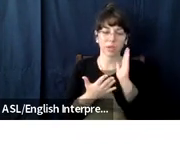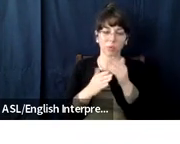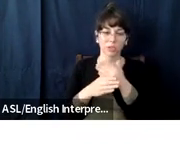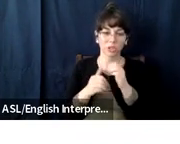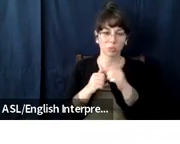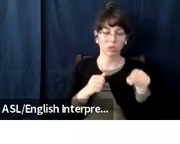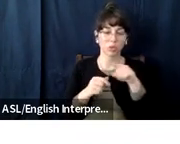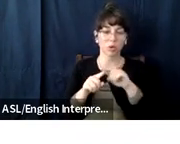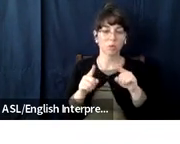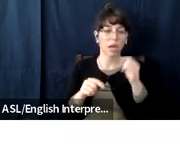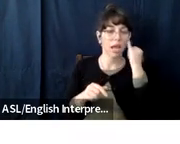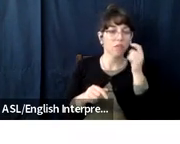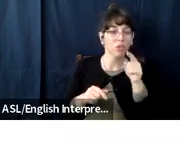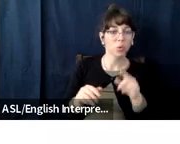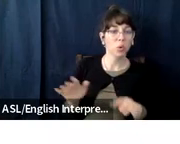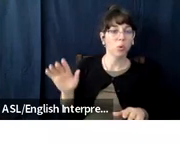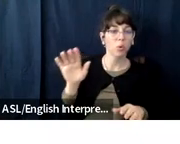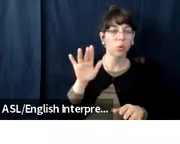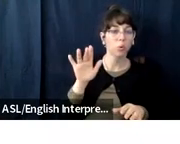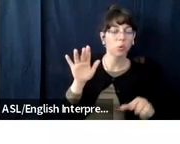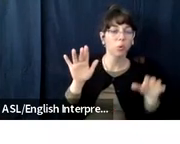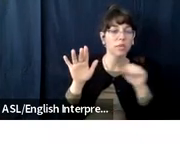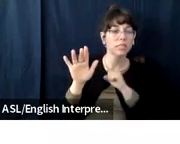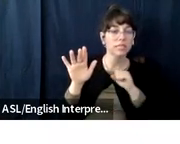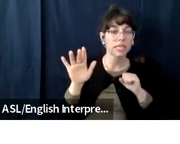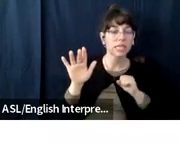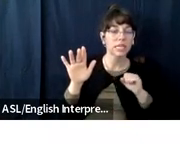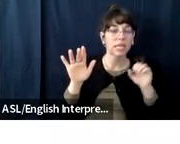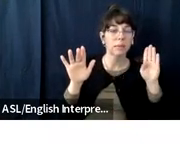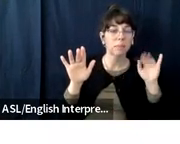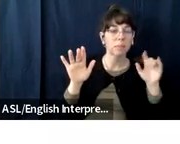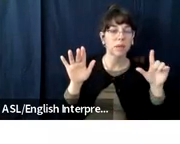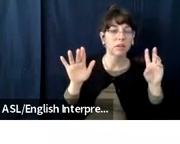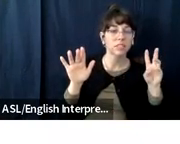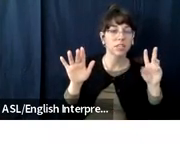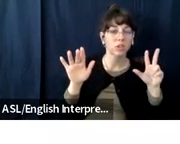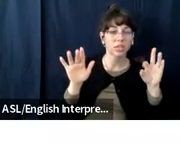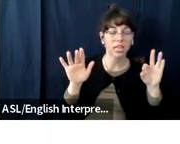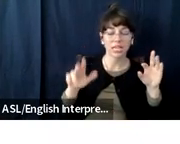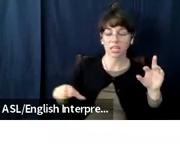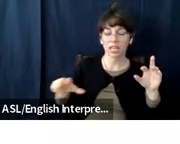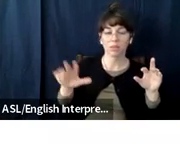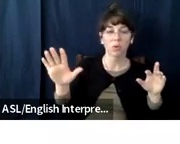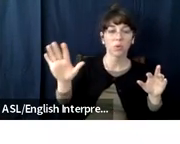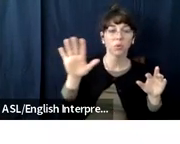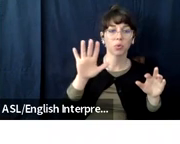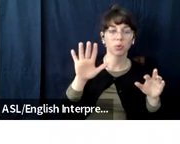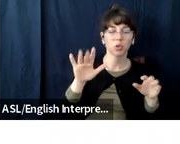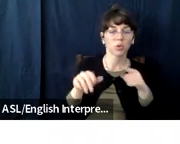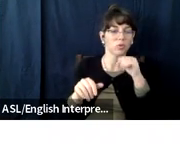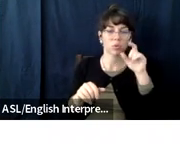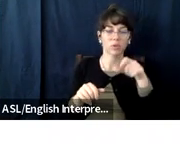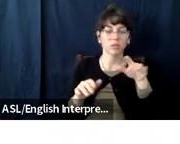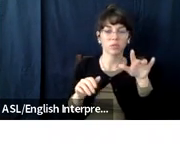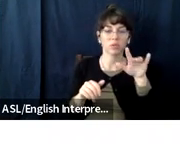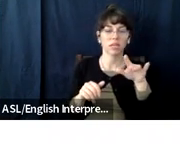hover your mouse above where it says Senate Bill 639, Tommy, and you don't need to click on it to navigate. I'll drop a link